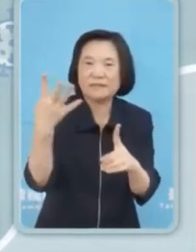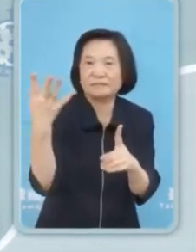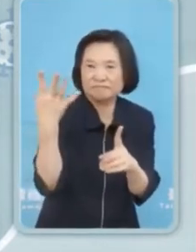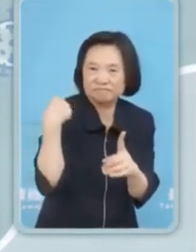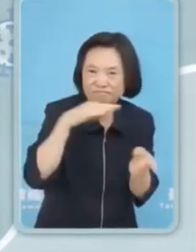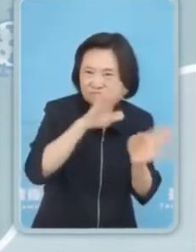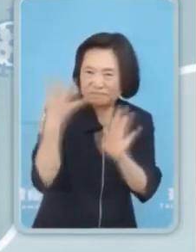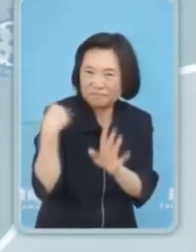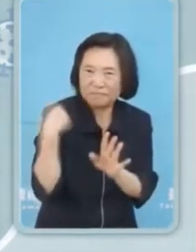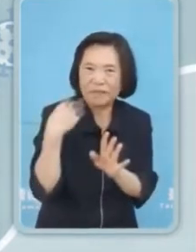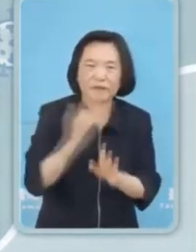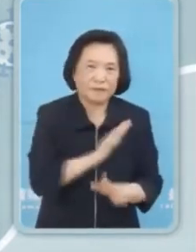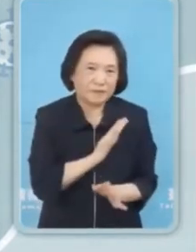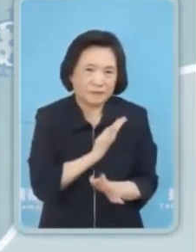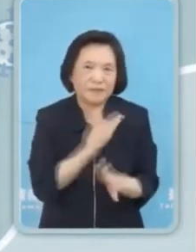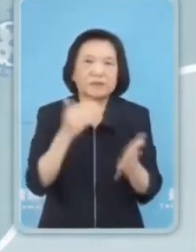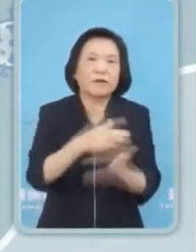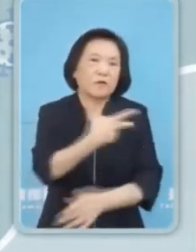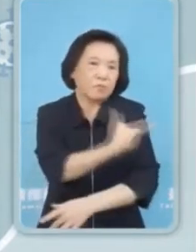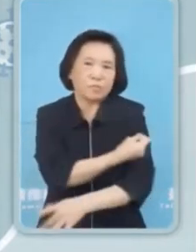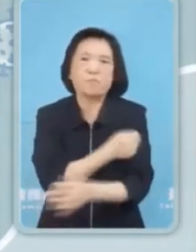的战略。